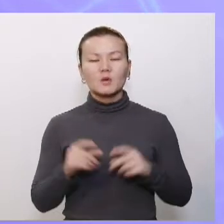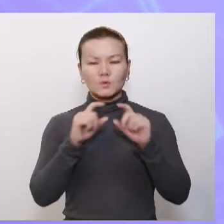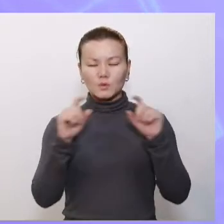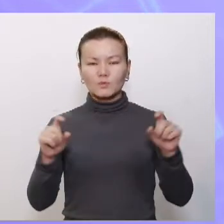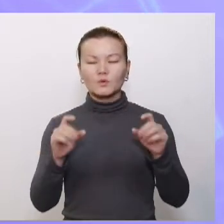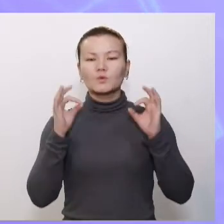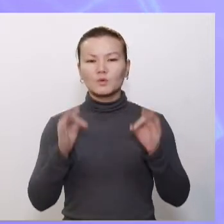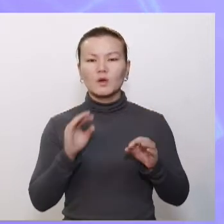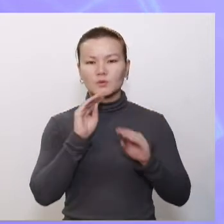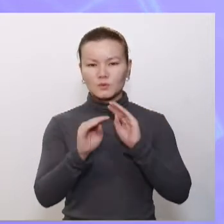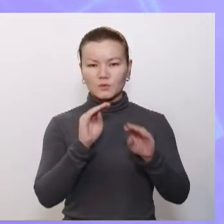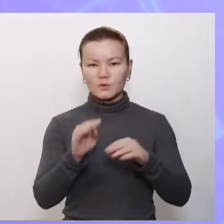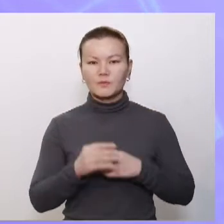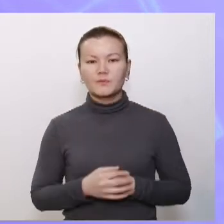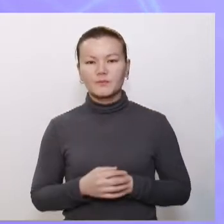Сүйлөмдү туура түзгүлө.